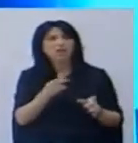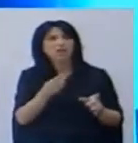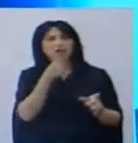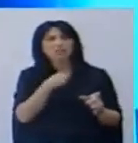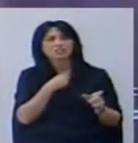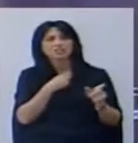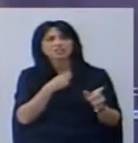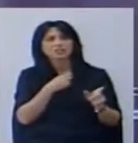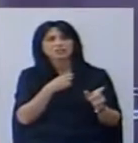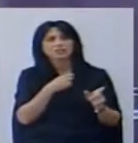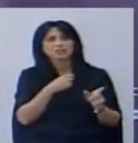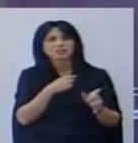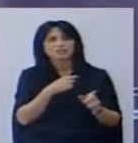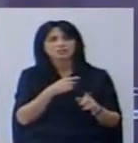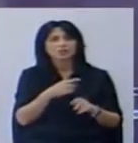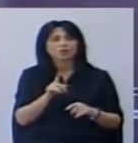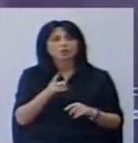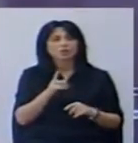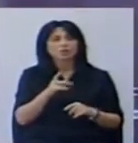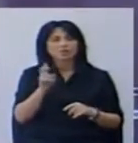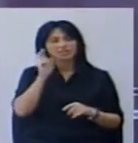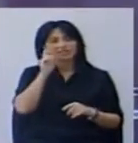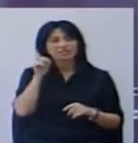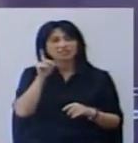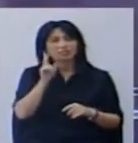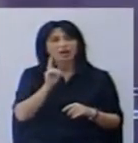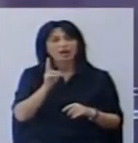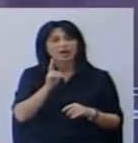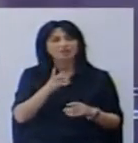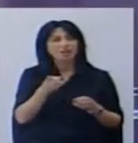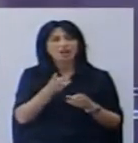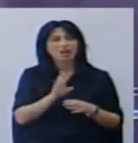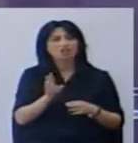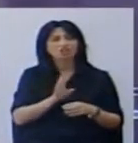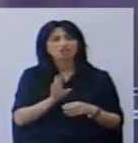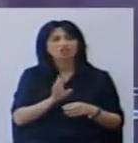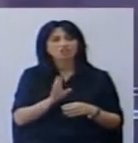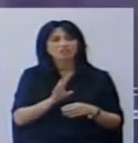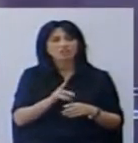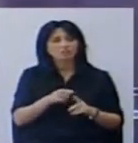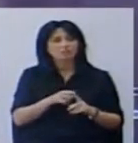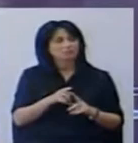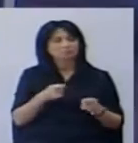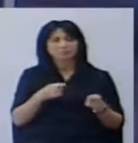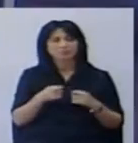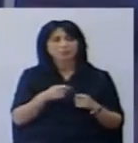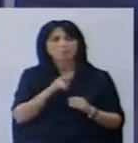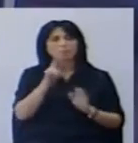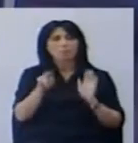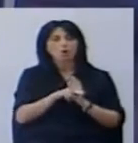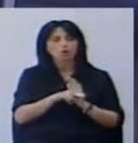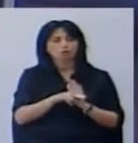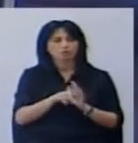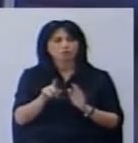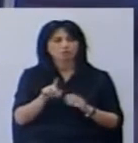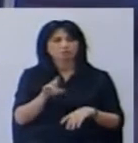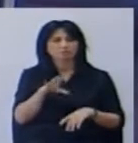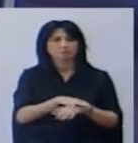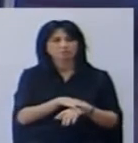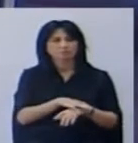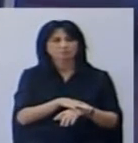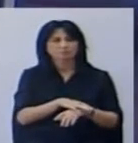ასეთ ადამიანები ჭირდება. სახელისუფლებო კანდიდატს არ ჭირდება. და ბიზნესმენი უფრო შეიძლება უფრო მორჩილი იყოს. იმიტომ რომ მას